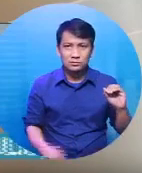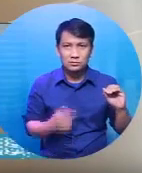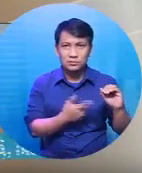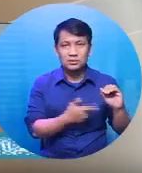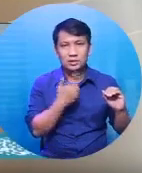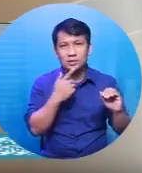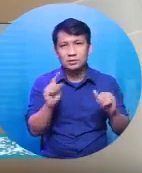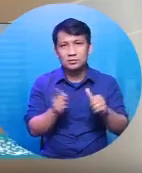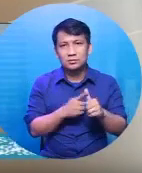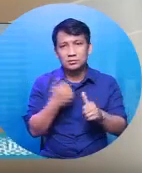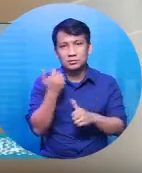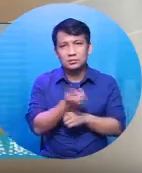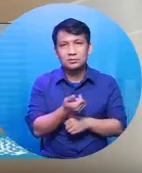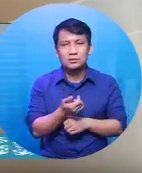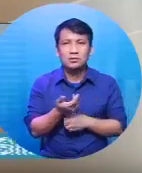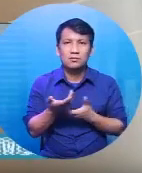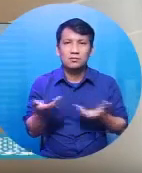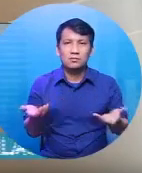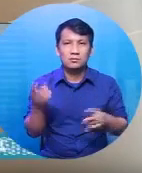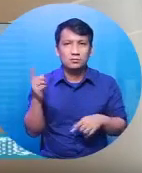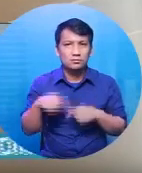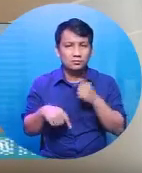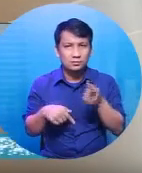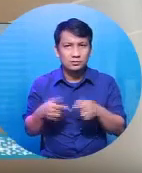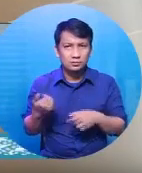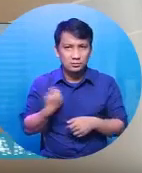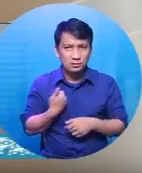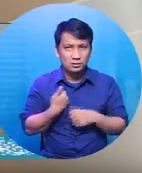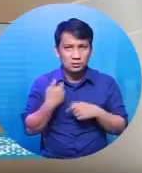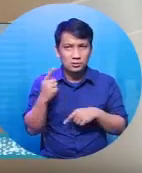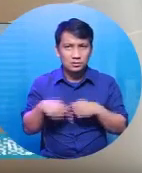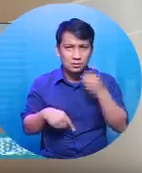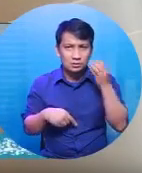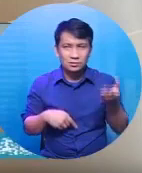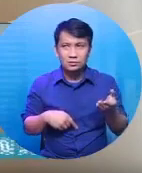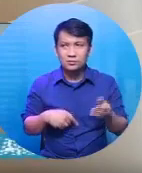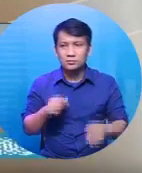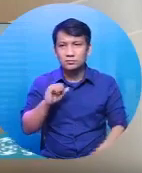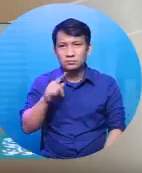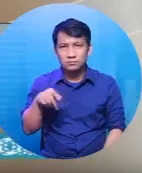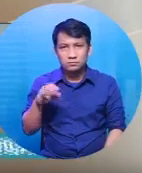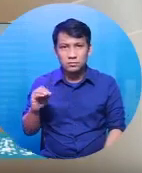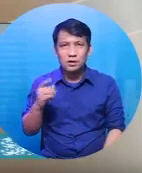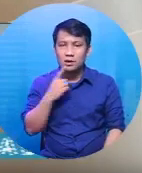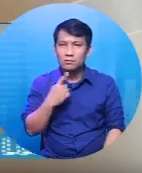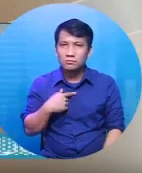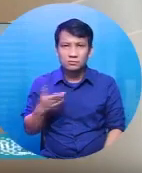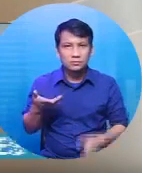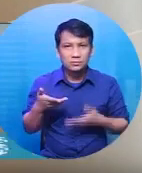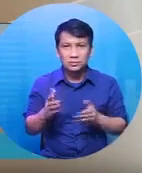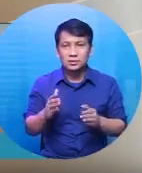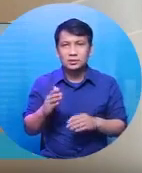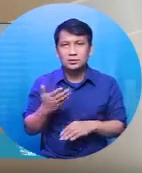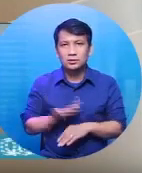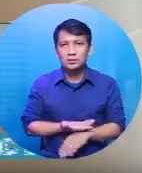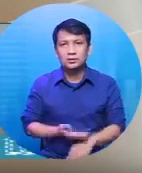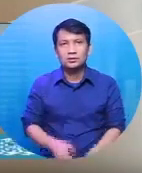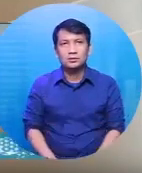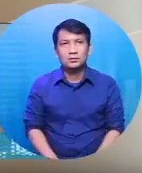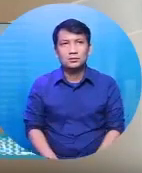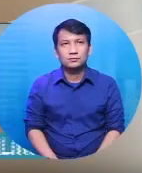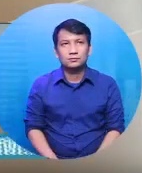yung bata, gusto niya doon sa poder. Hindi siya pwede sa poder dahil hindi siya kaano-ano ng apo ko. At hindi papayag yung ama. Okay, ganito na lang,